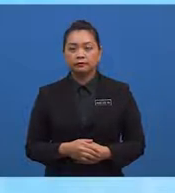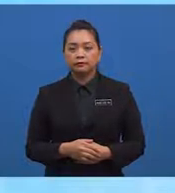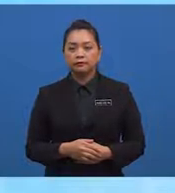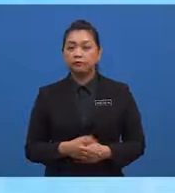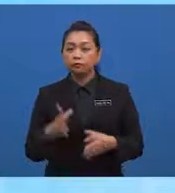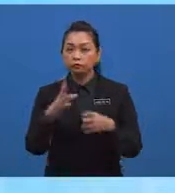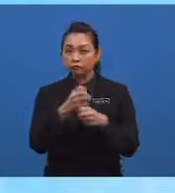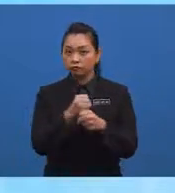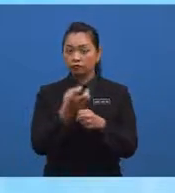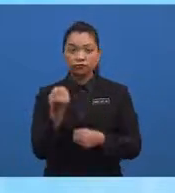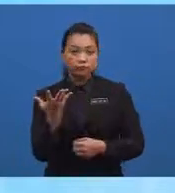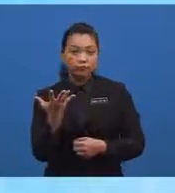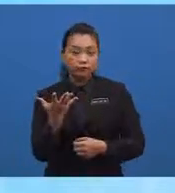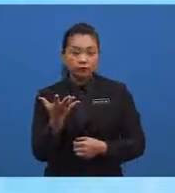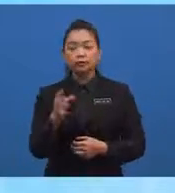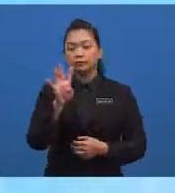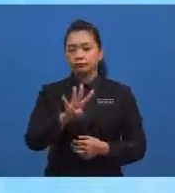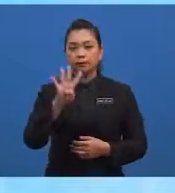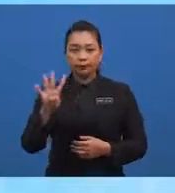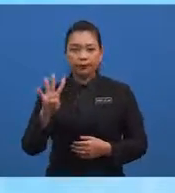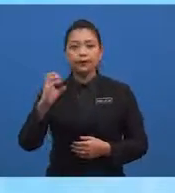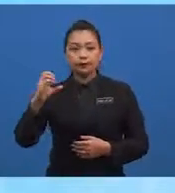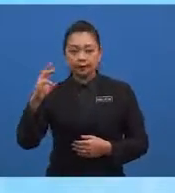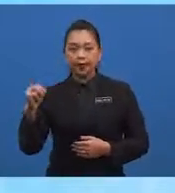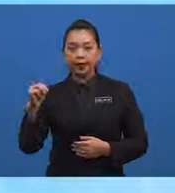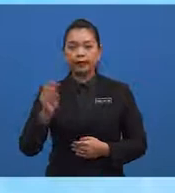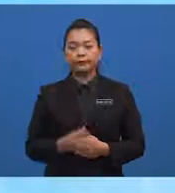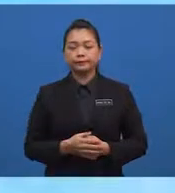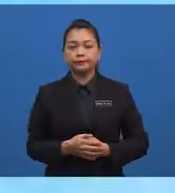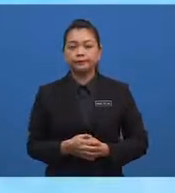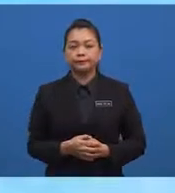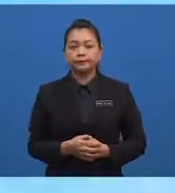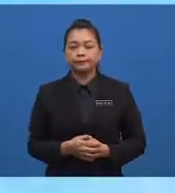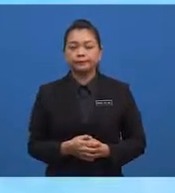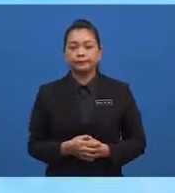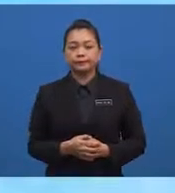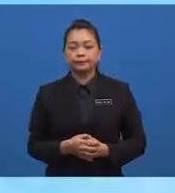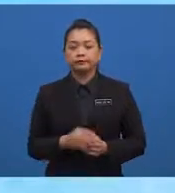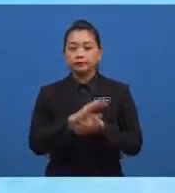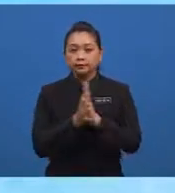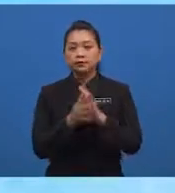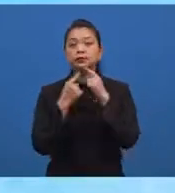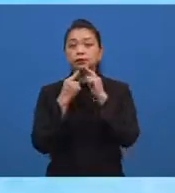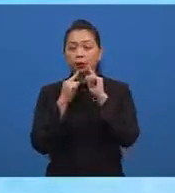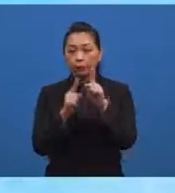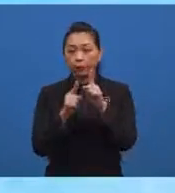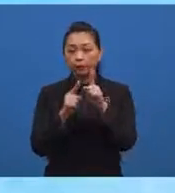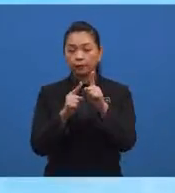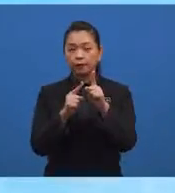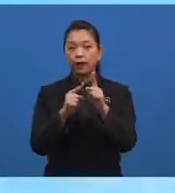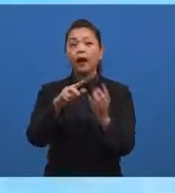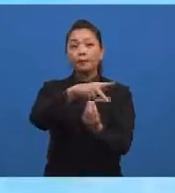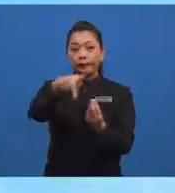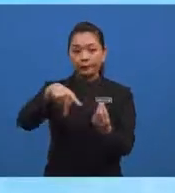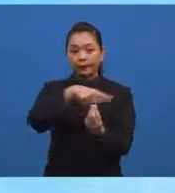sama dengan 44 cm. Maka perimeter rajah